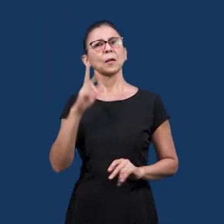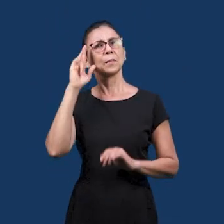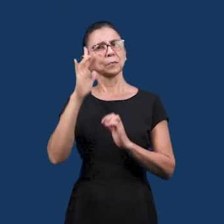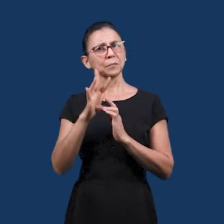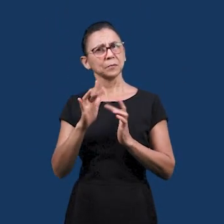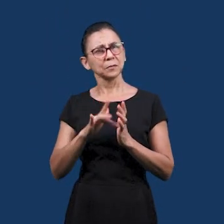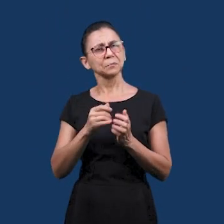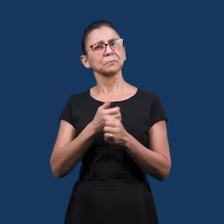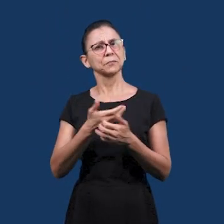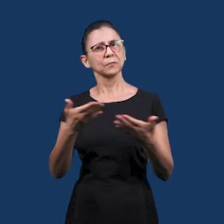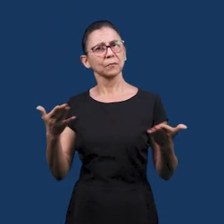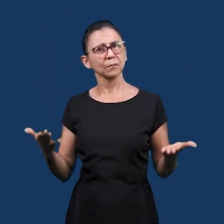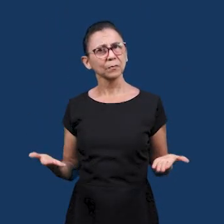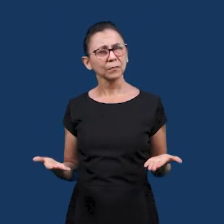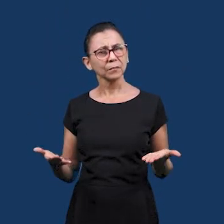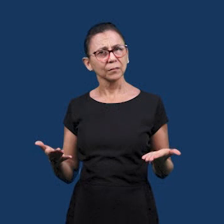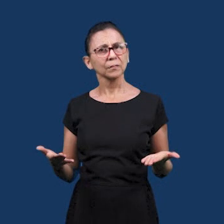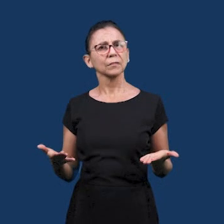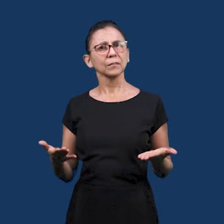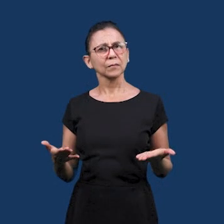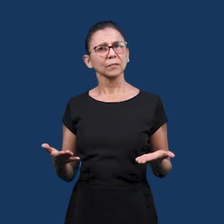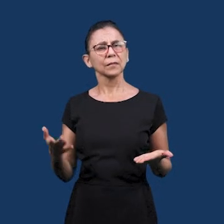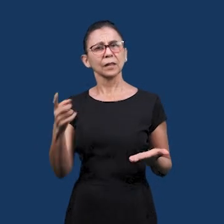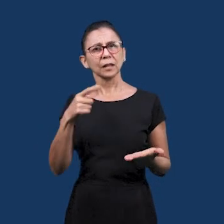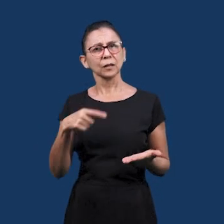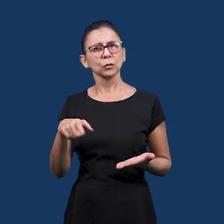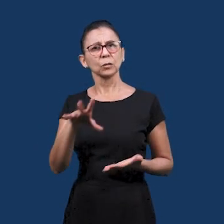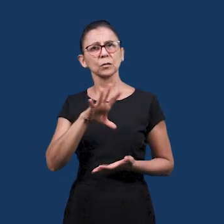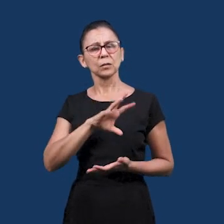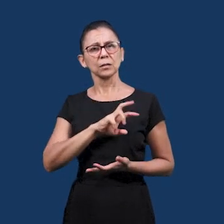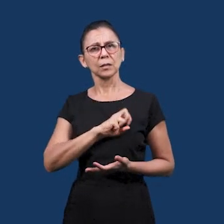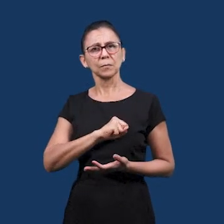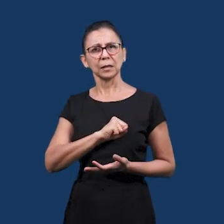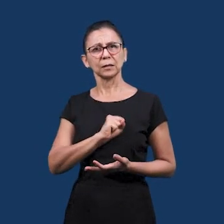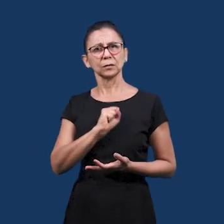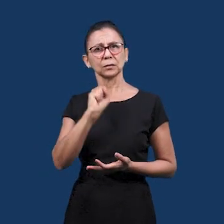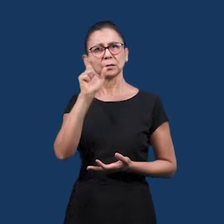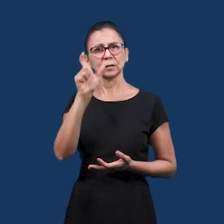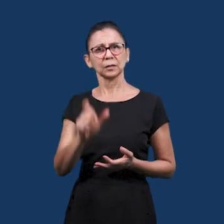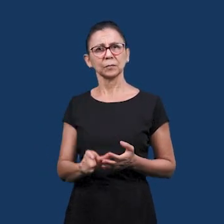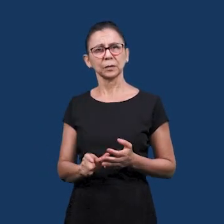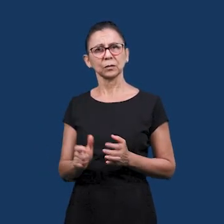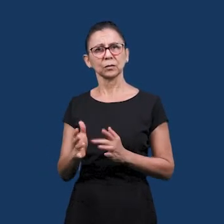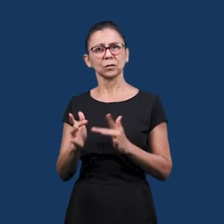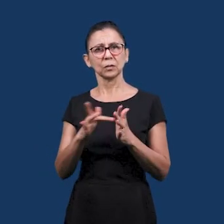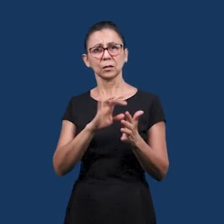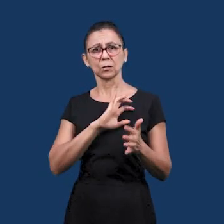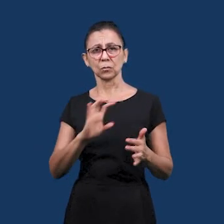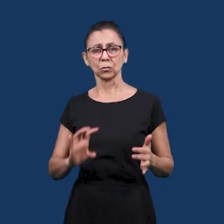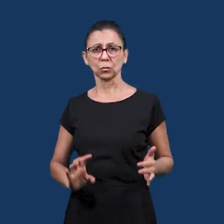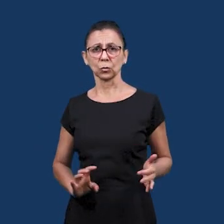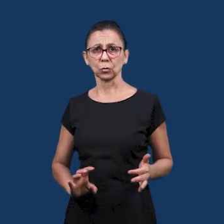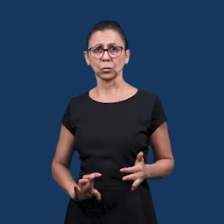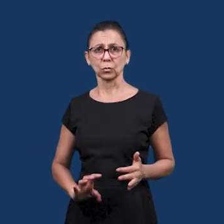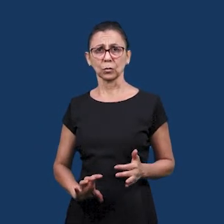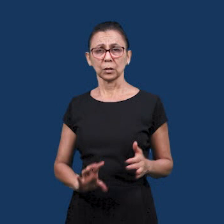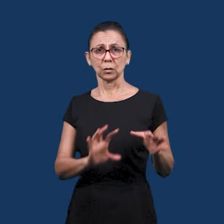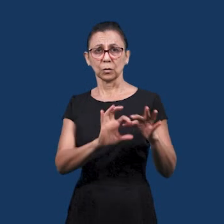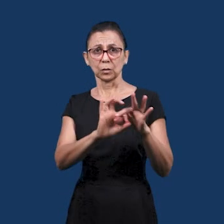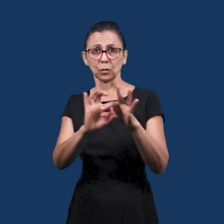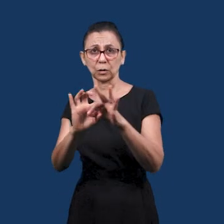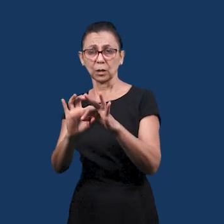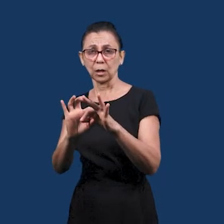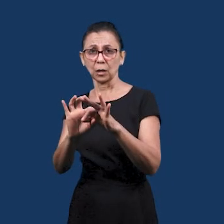всех возлюбленных во Христе, зная, что наше братское общение консолидируется в любви нашего